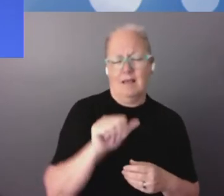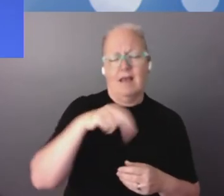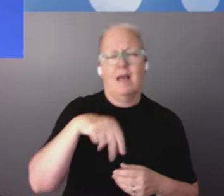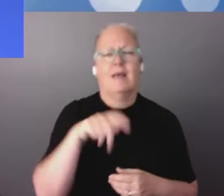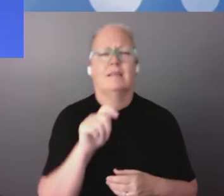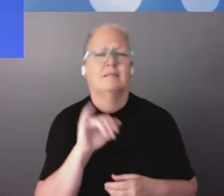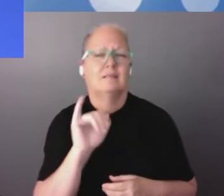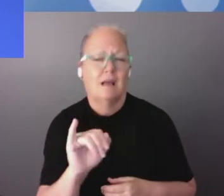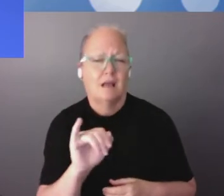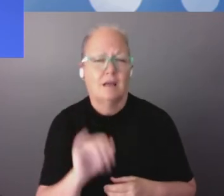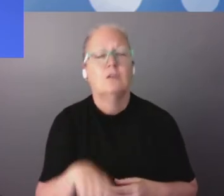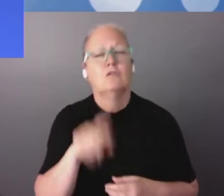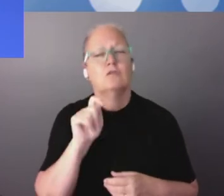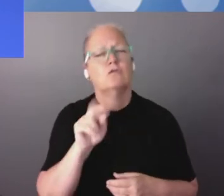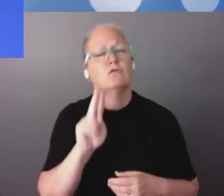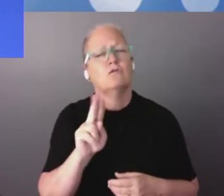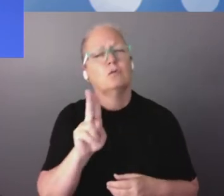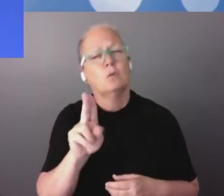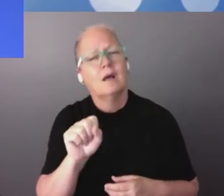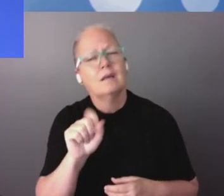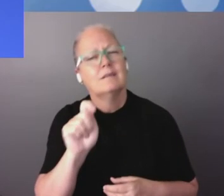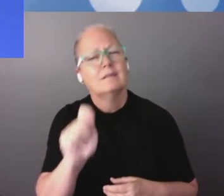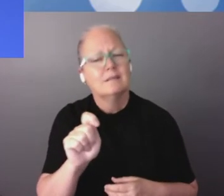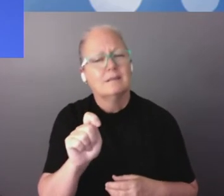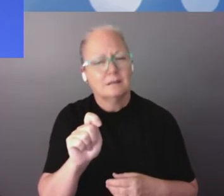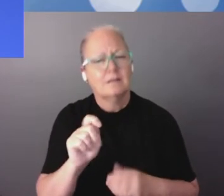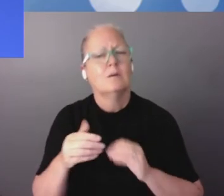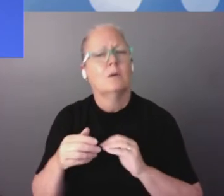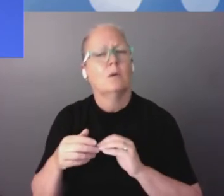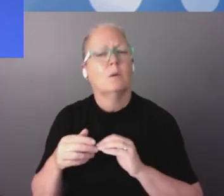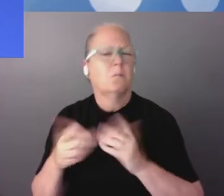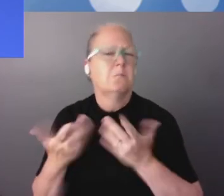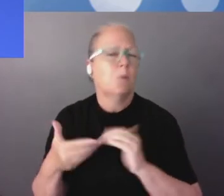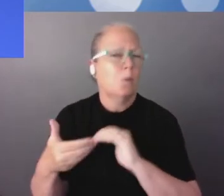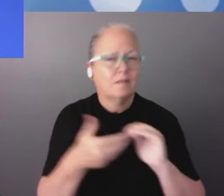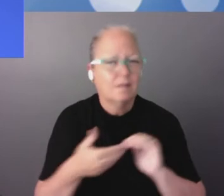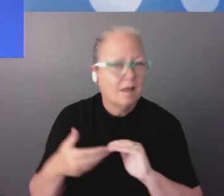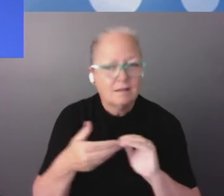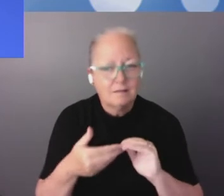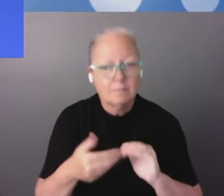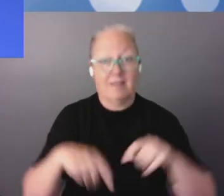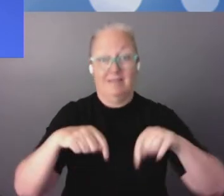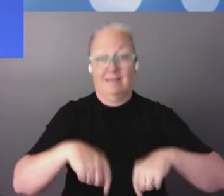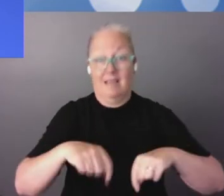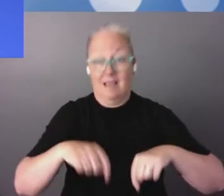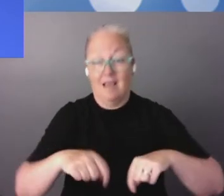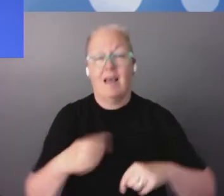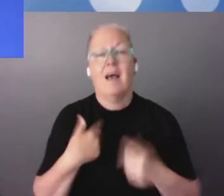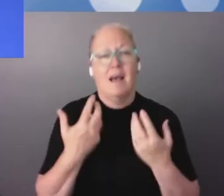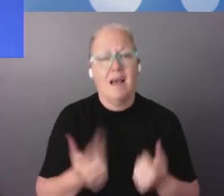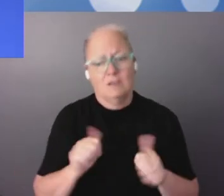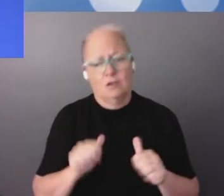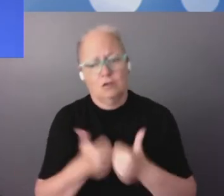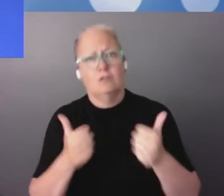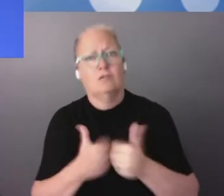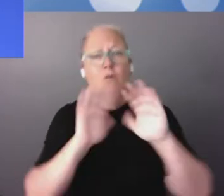de challenges mondiaux. Nous devons faire face à des monopoles globaux, mondiaux. Et dans le